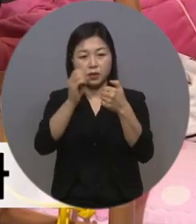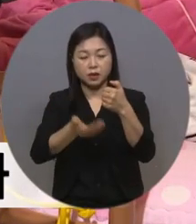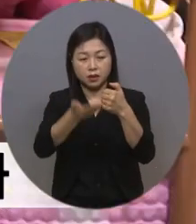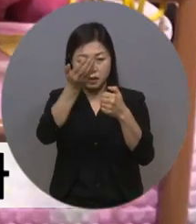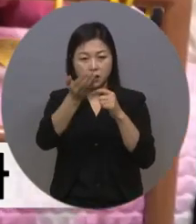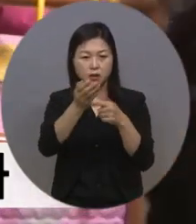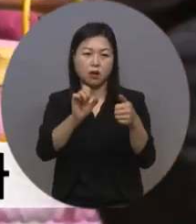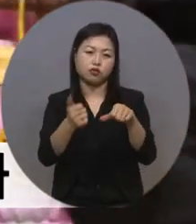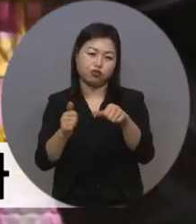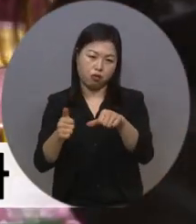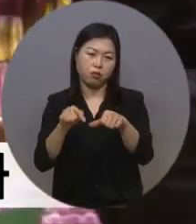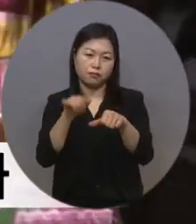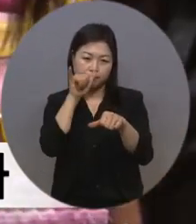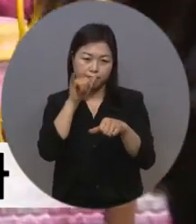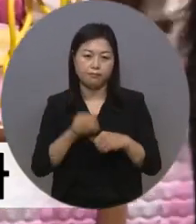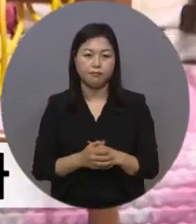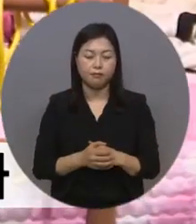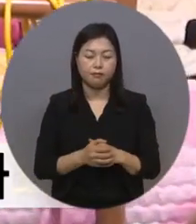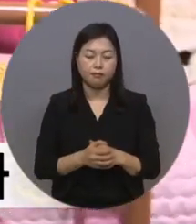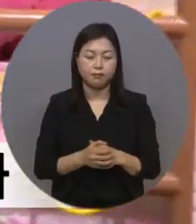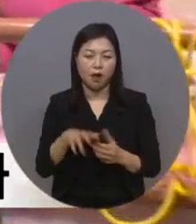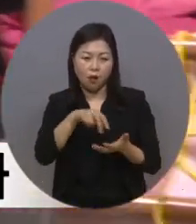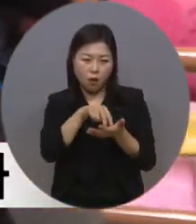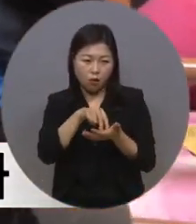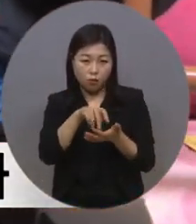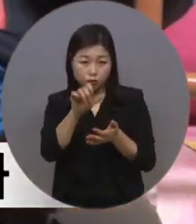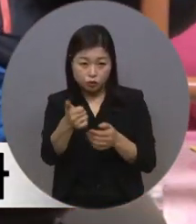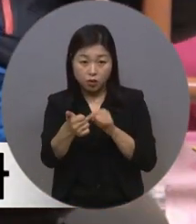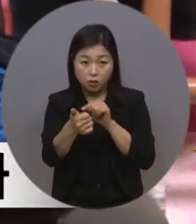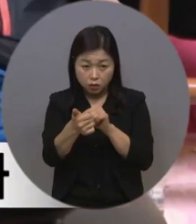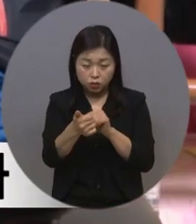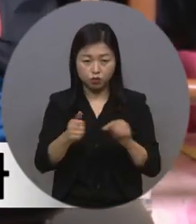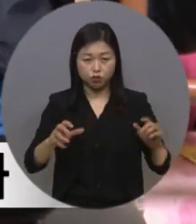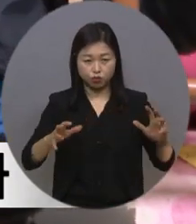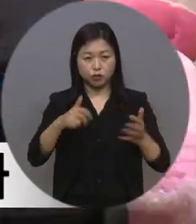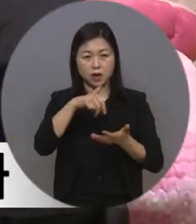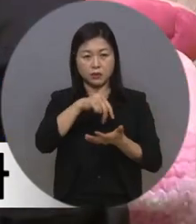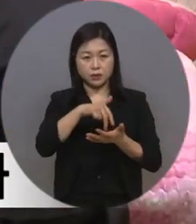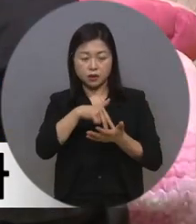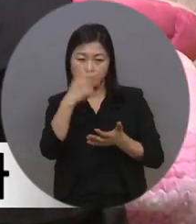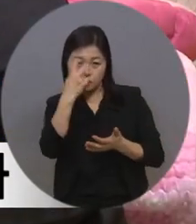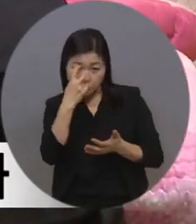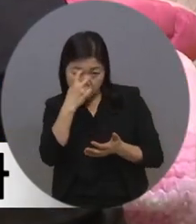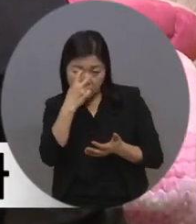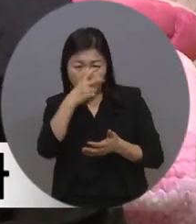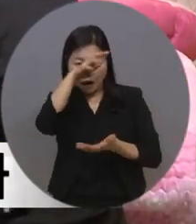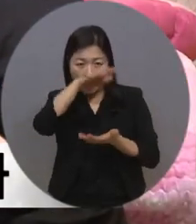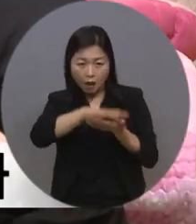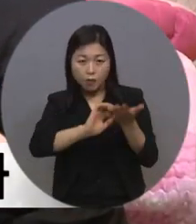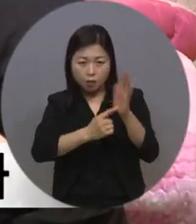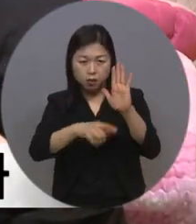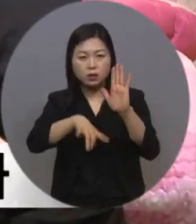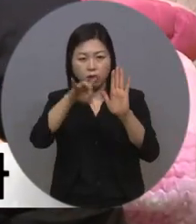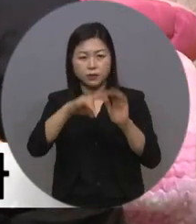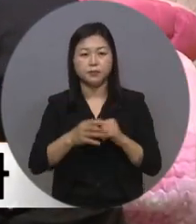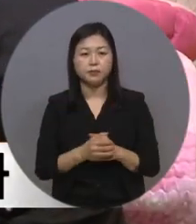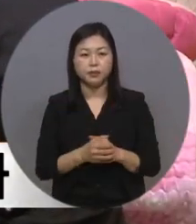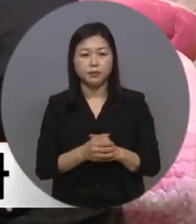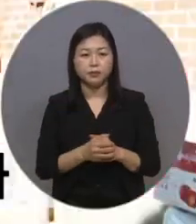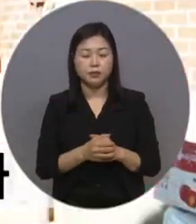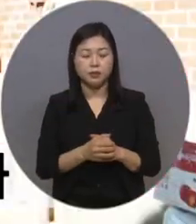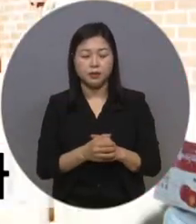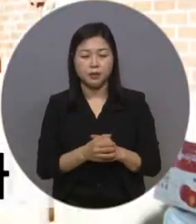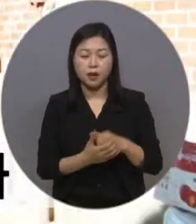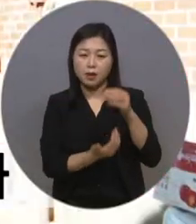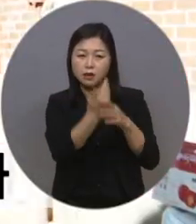이상으로 확인됐습니다. 고독사의 실태를 국가 차원에서 조사해 통계를 낸 건 처음입니다. 가장 많이 발생하는